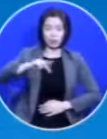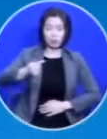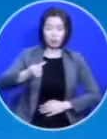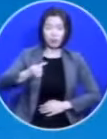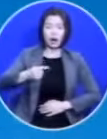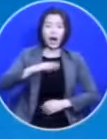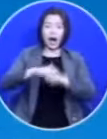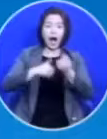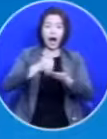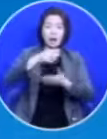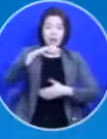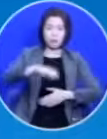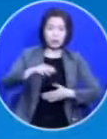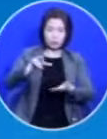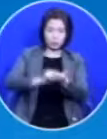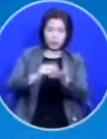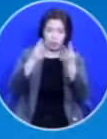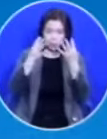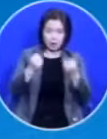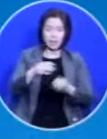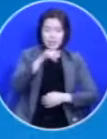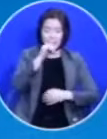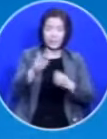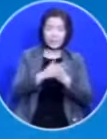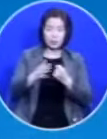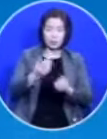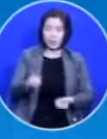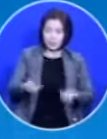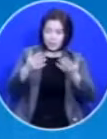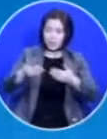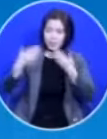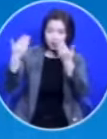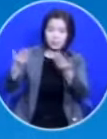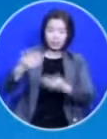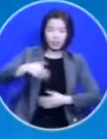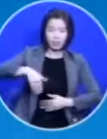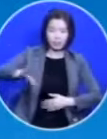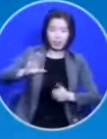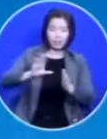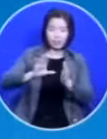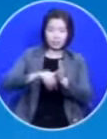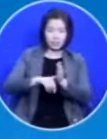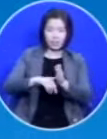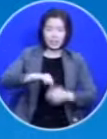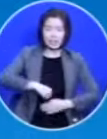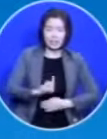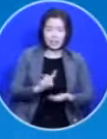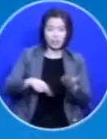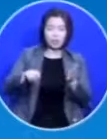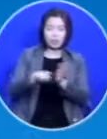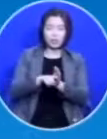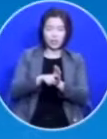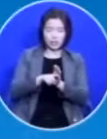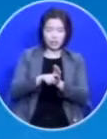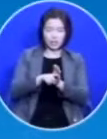문제가 많으니까 제사 드리러 갈 때는 자기 자신을 위한 제사도 먼저 드려야